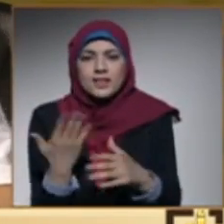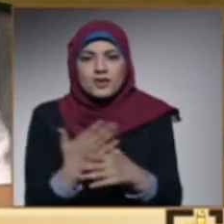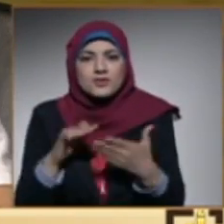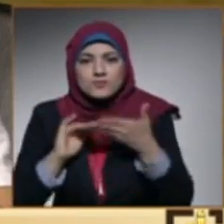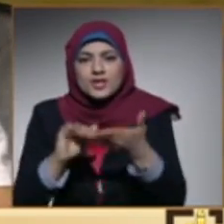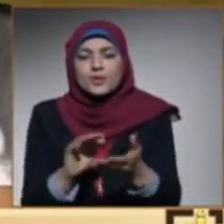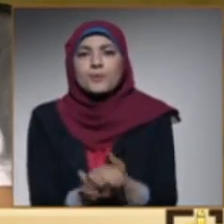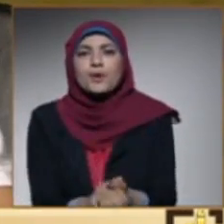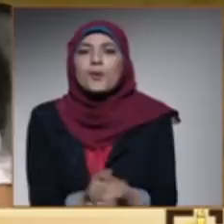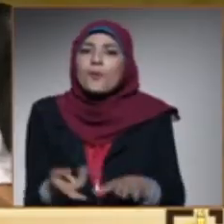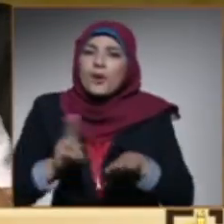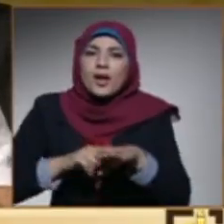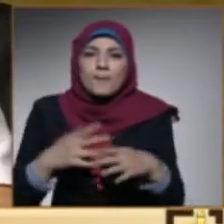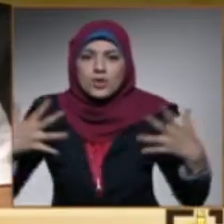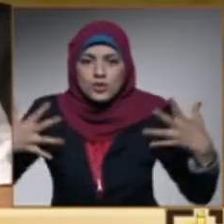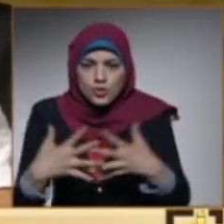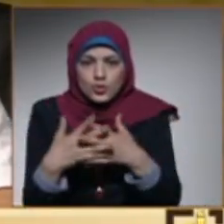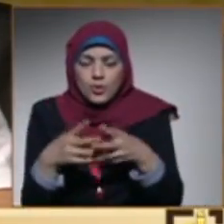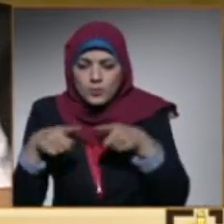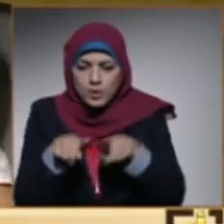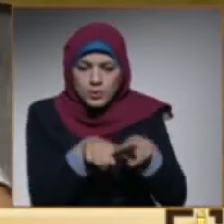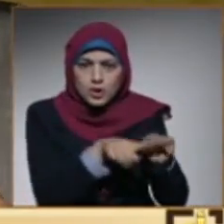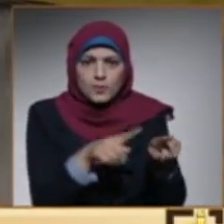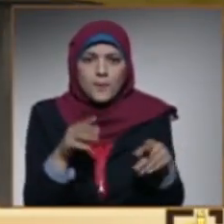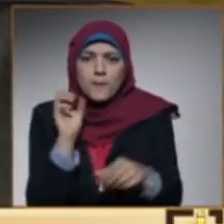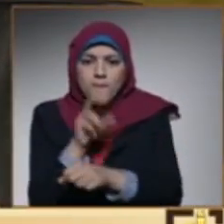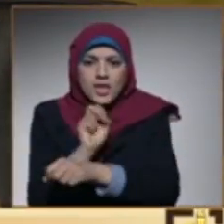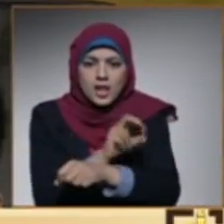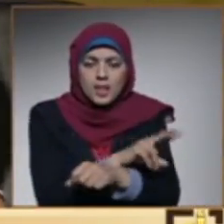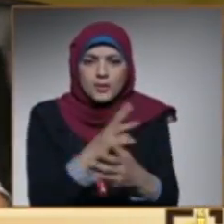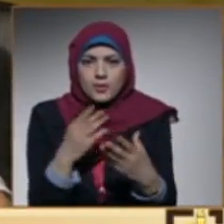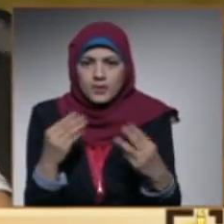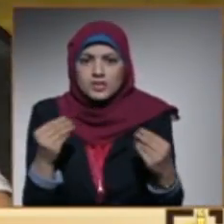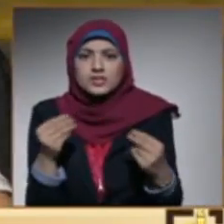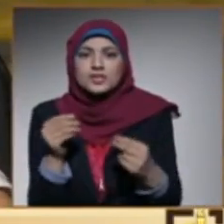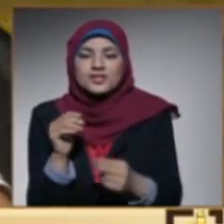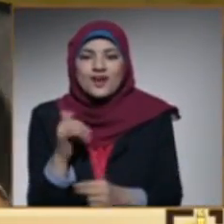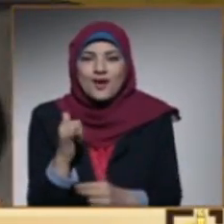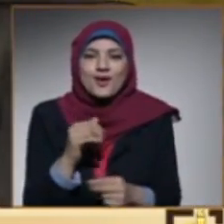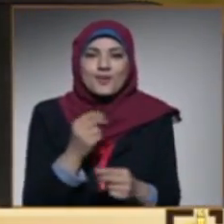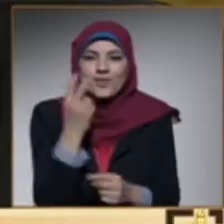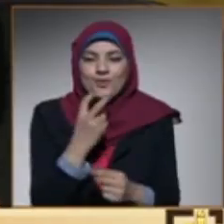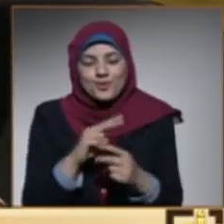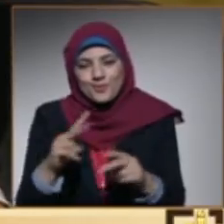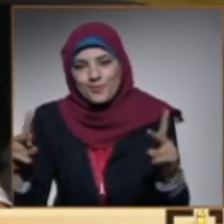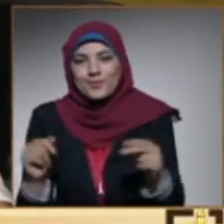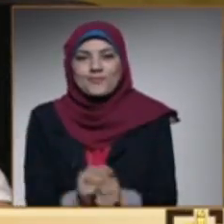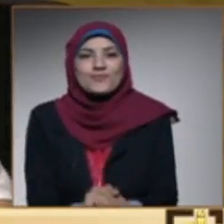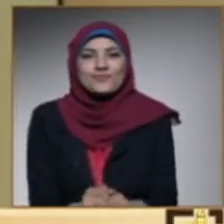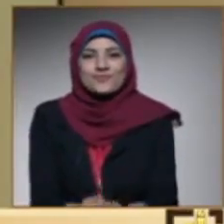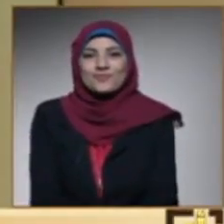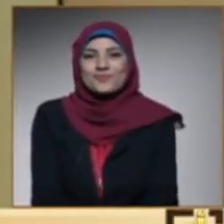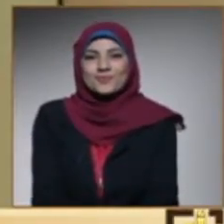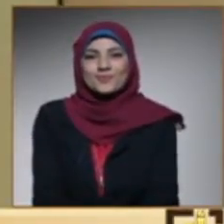وكمان بلاقي صحاب كتير وبنتعلم، ويعني كل حاجة حلوة. تمام.